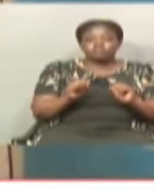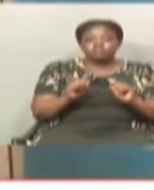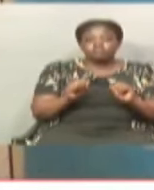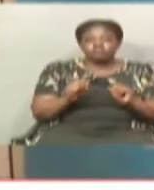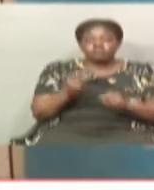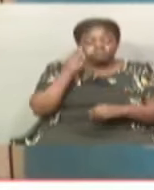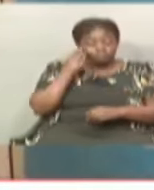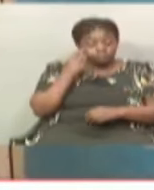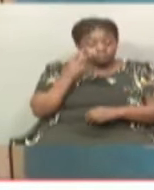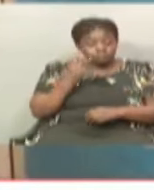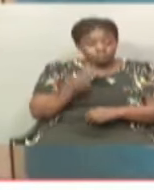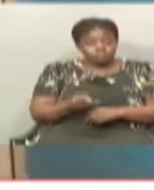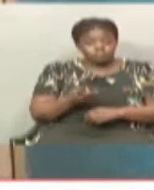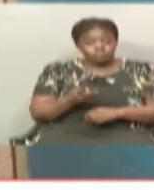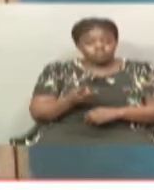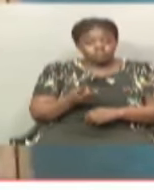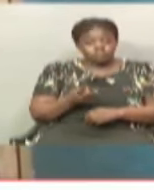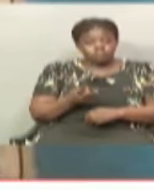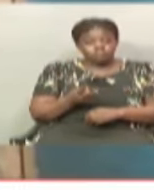olaba